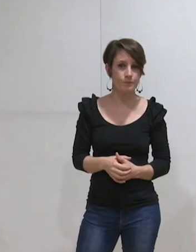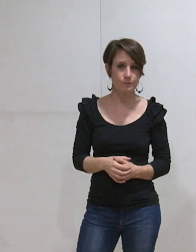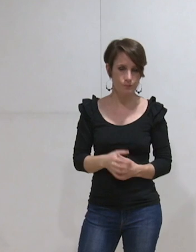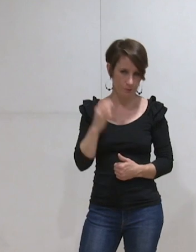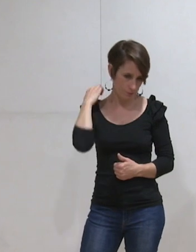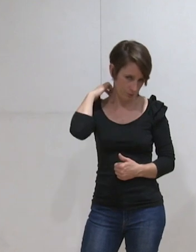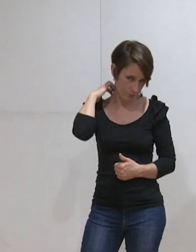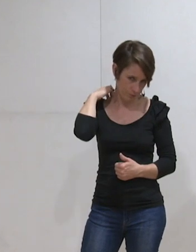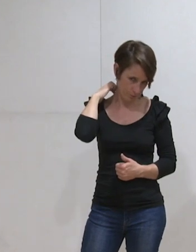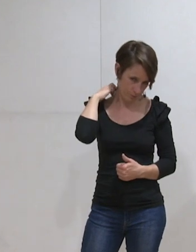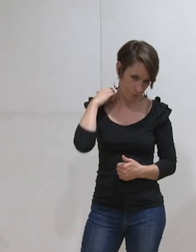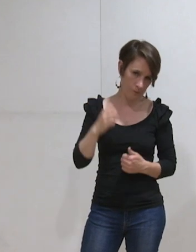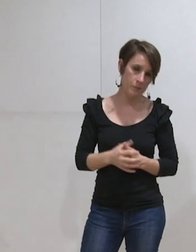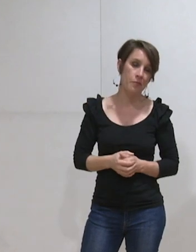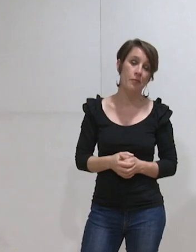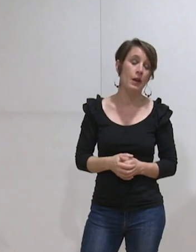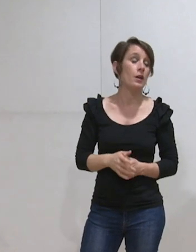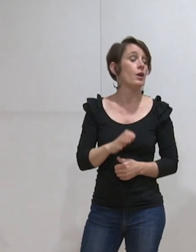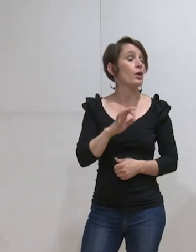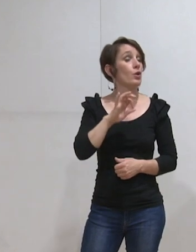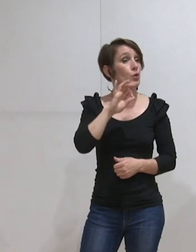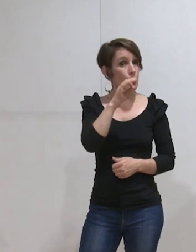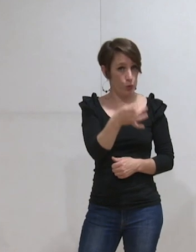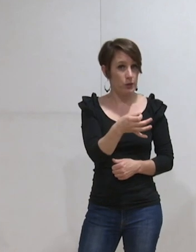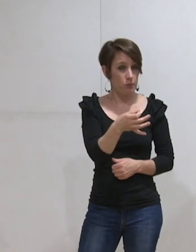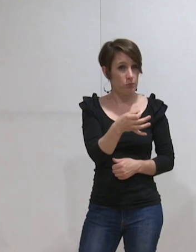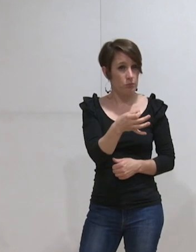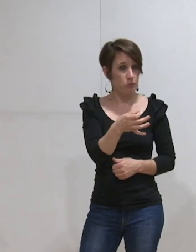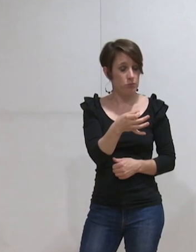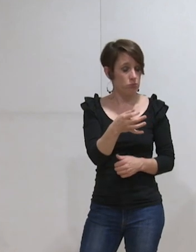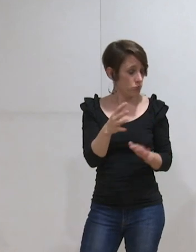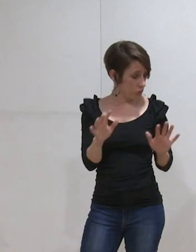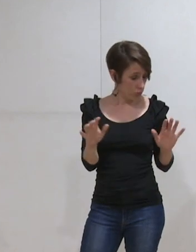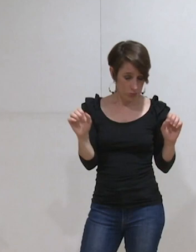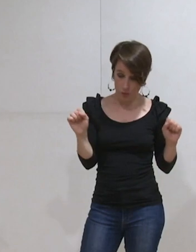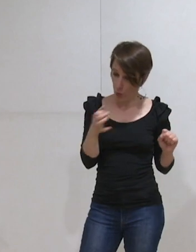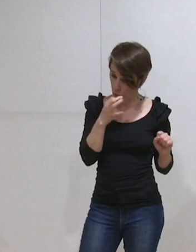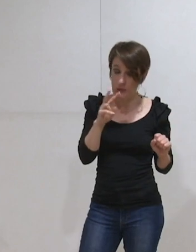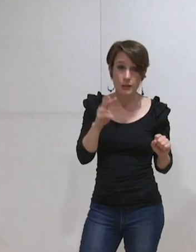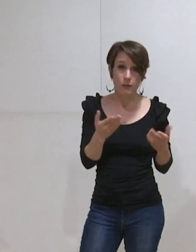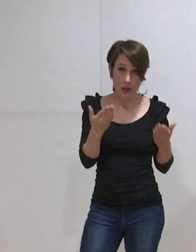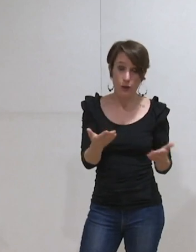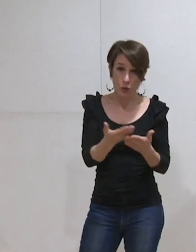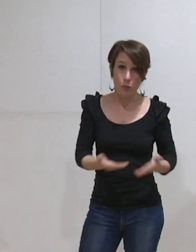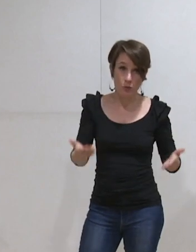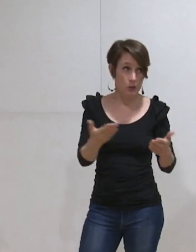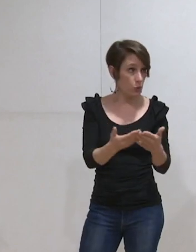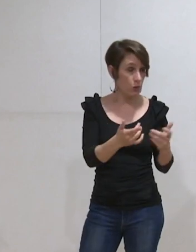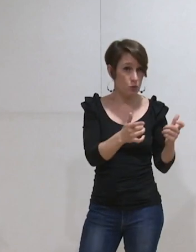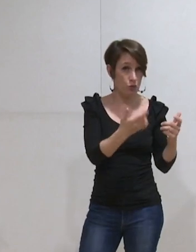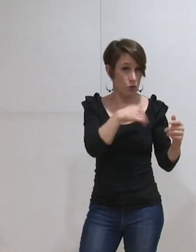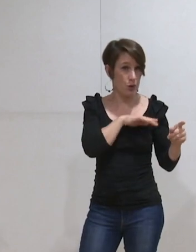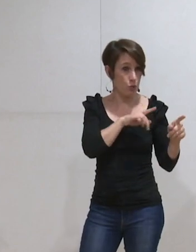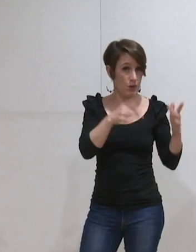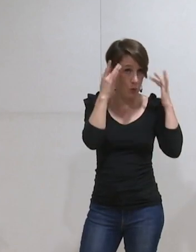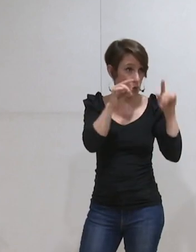oui on peut dire qu'effectivement que les acteurs culturels sont en difficulté ils sont